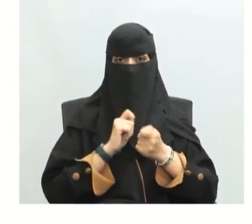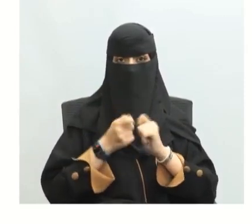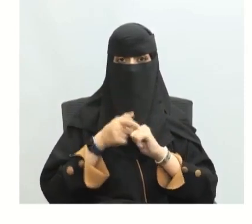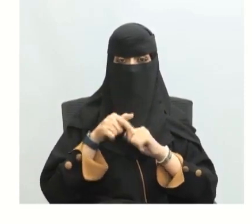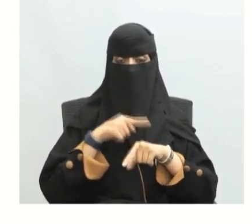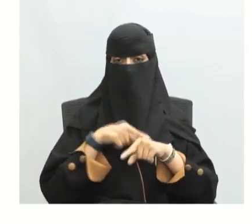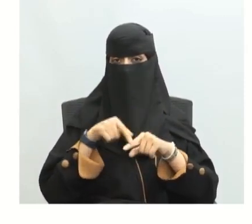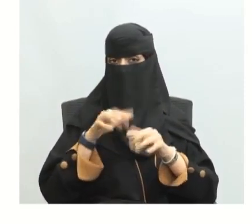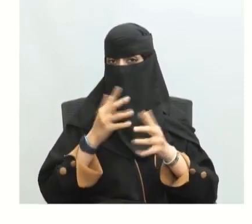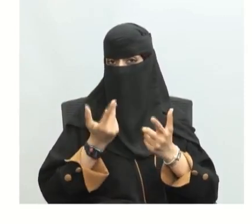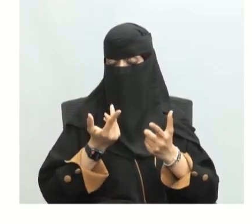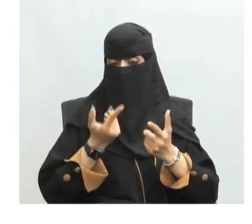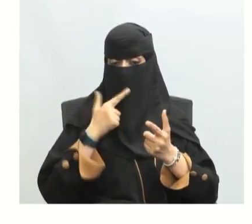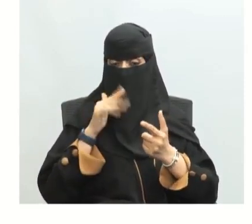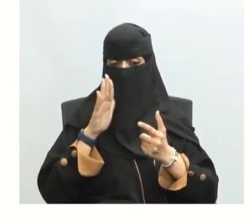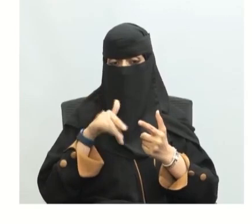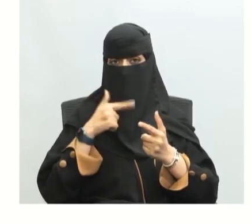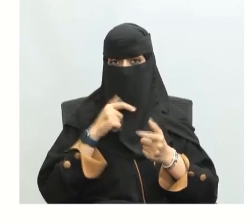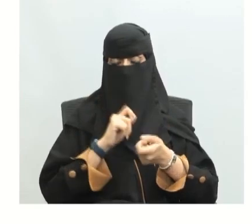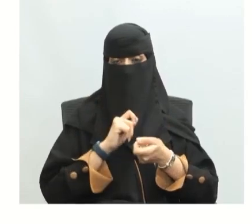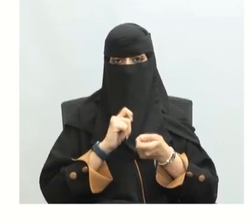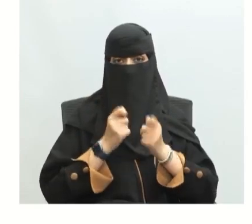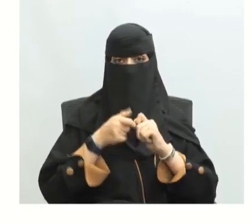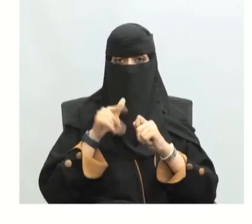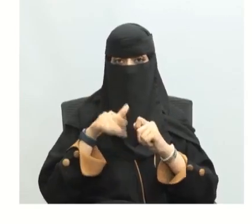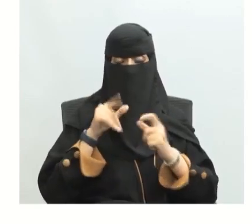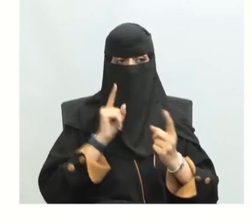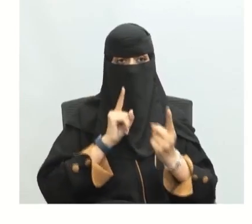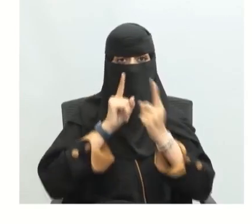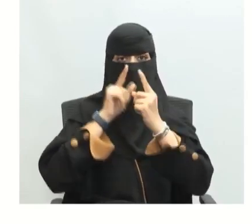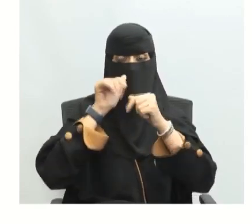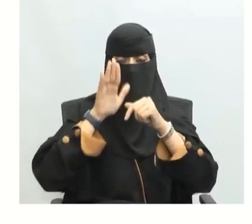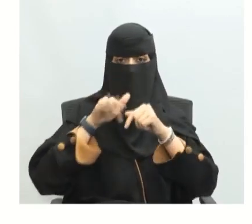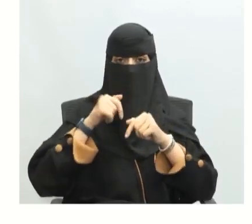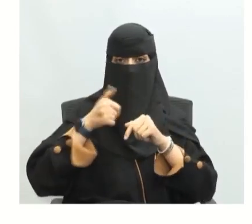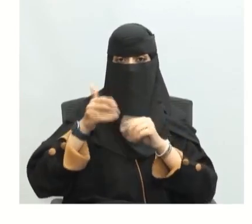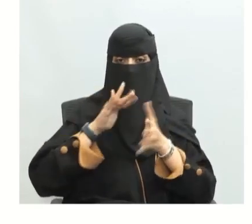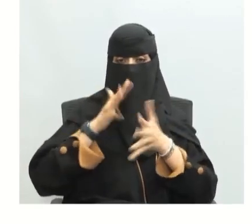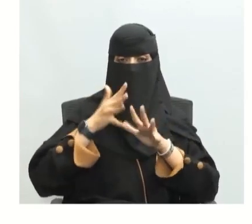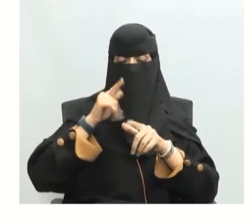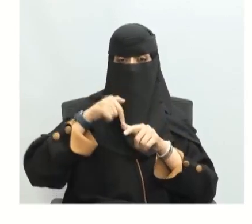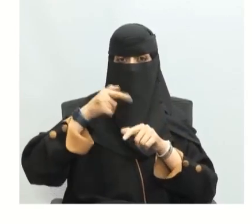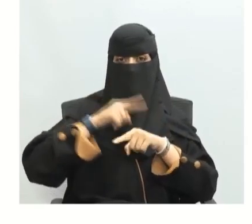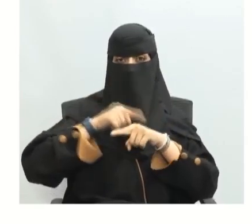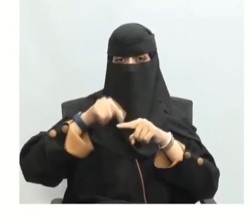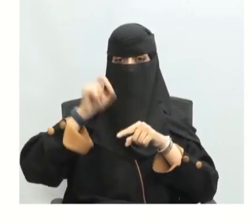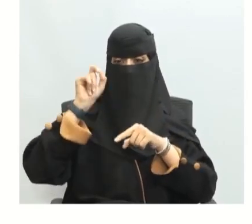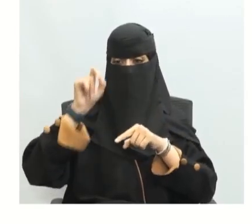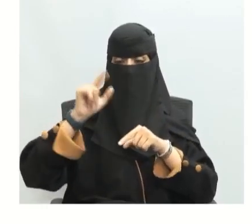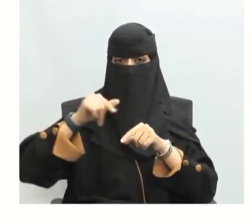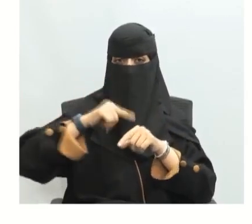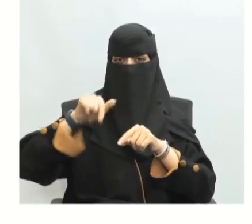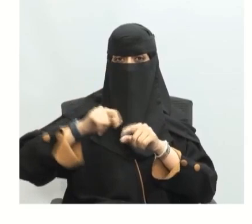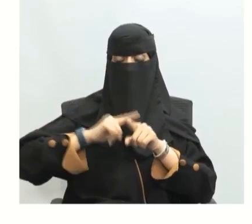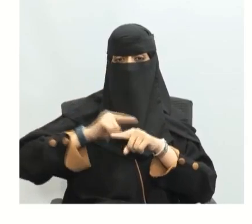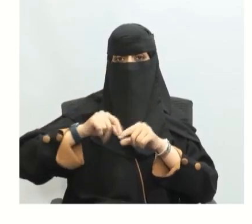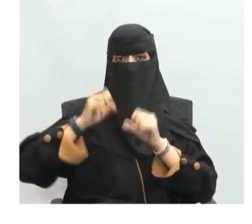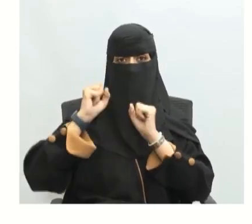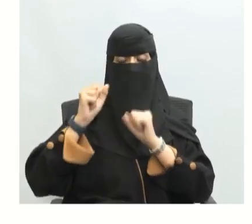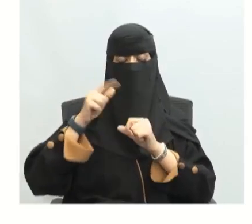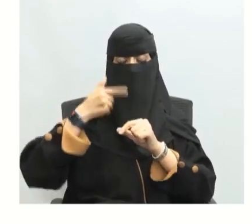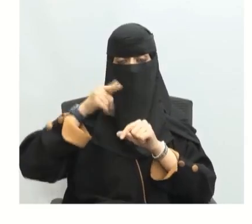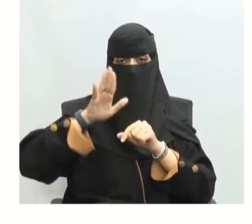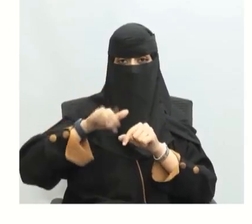تتحول الى ماذا احسنتم ستصبح مواقف ايجابيه وقد تتحول من نقاط ضعف الى قوه